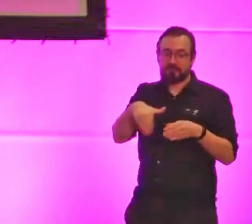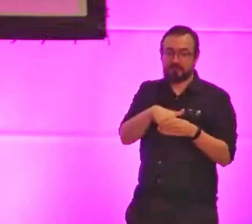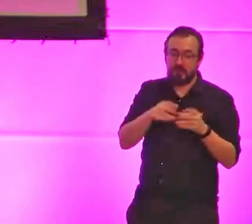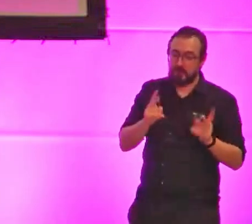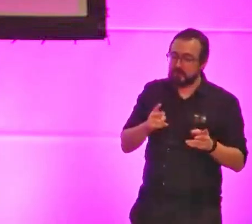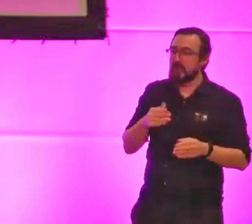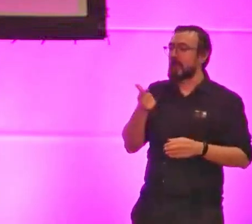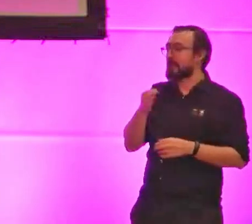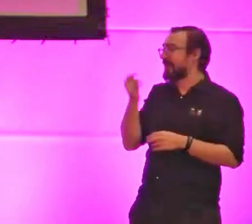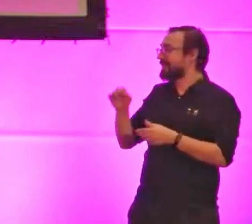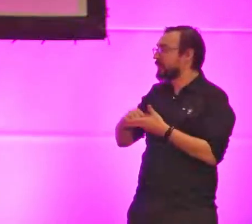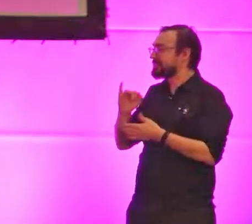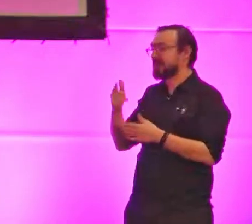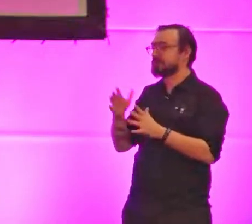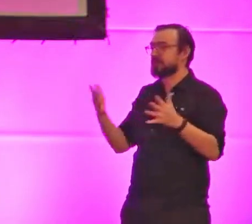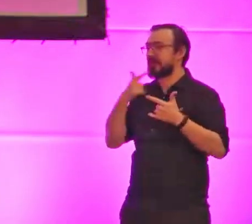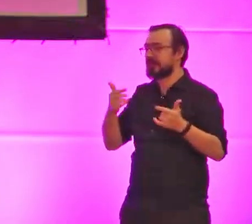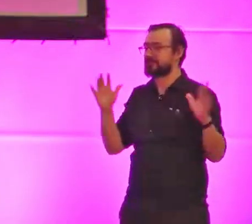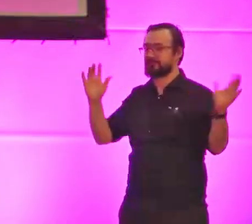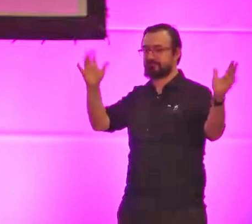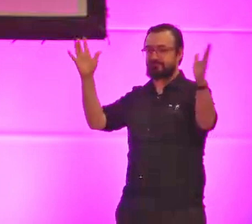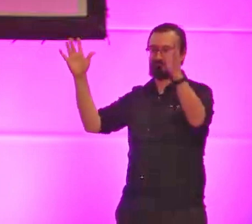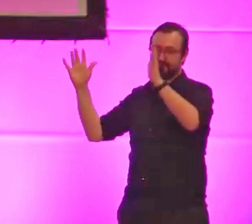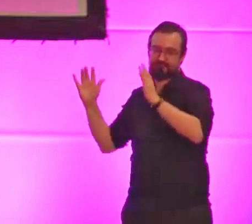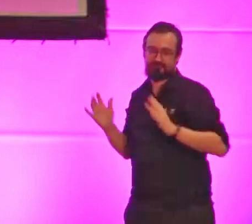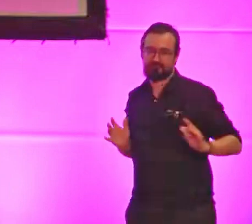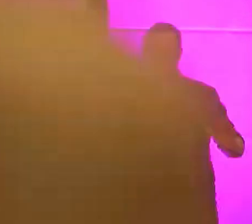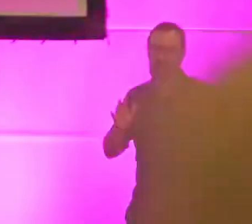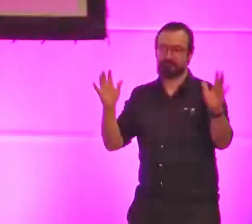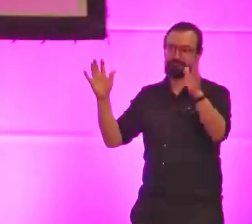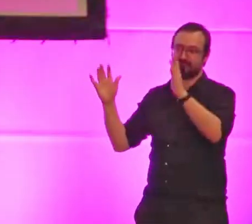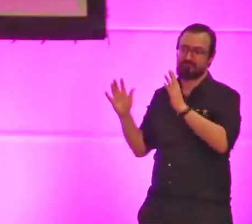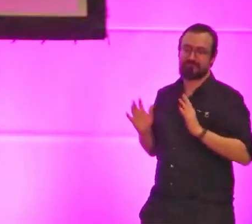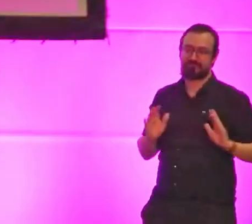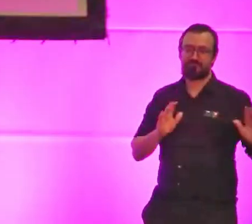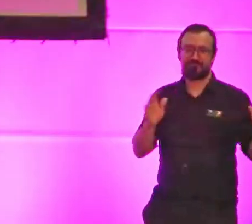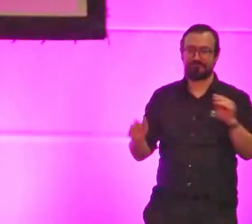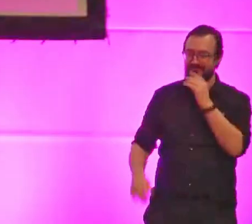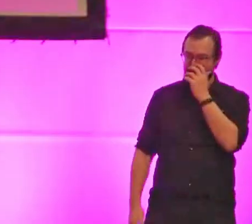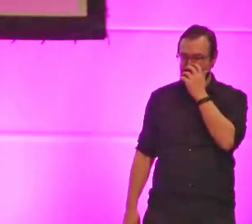Och Petter och Isabel, stort tack för det. Tack för det. Tack.